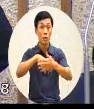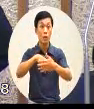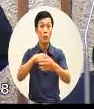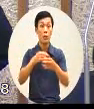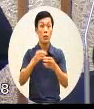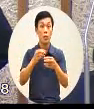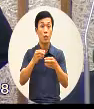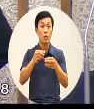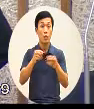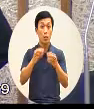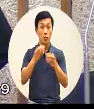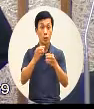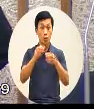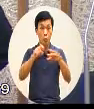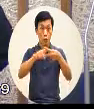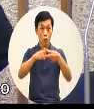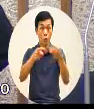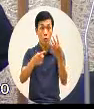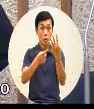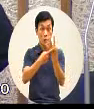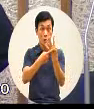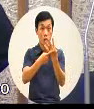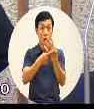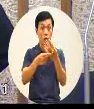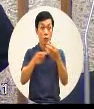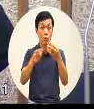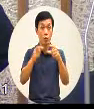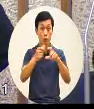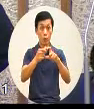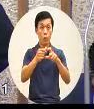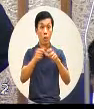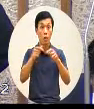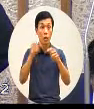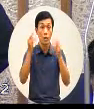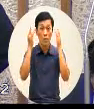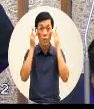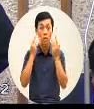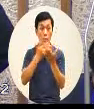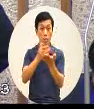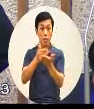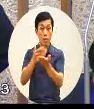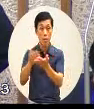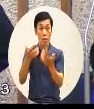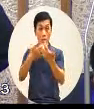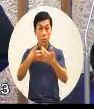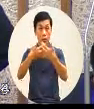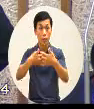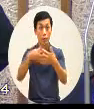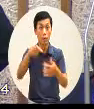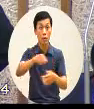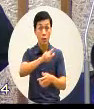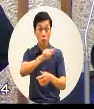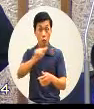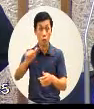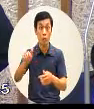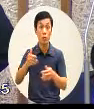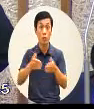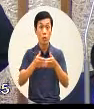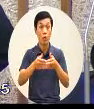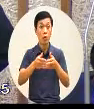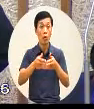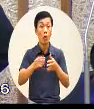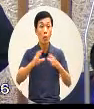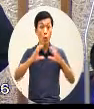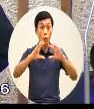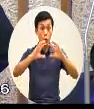括咱的电源供应器，佮包括咱的散热器等等哈，这些材料是要有国产化的程度。